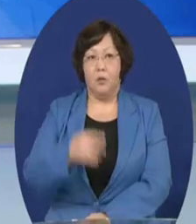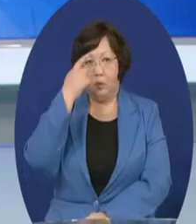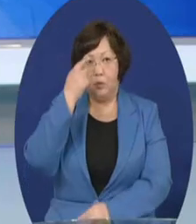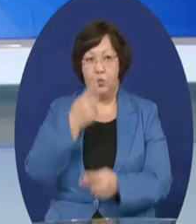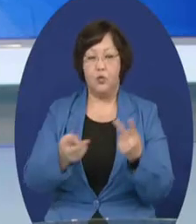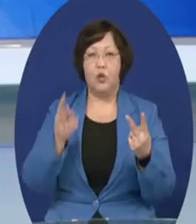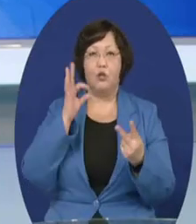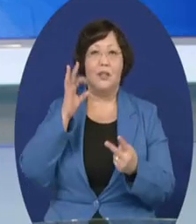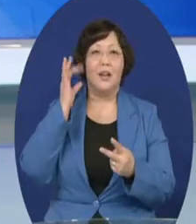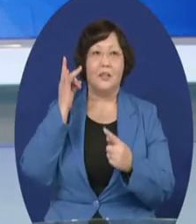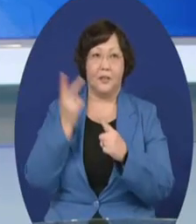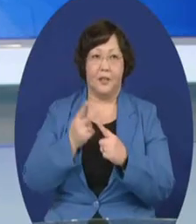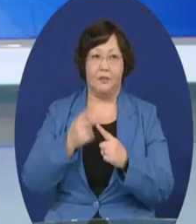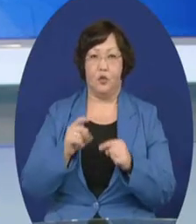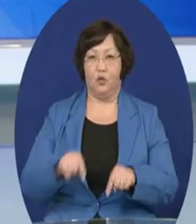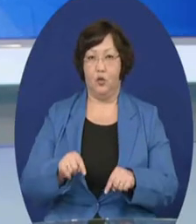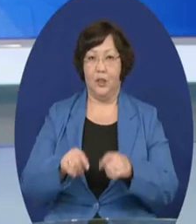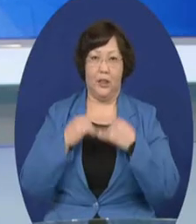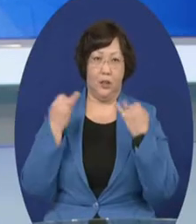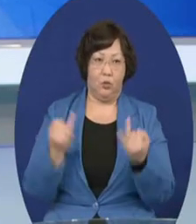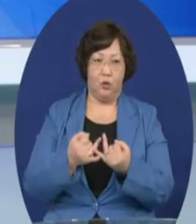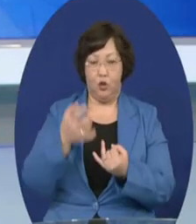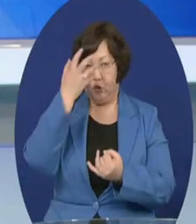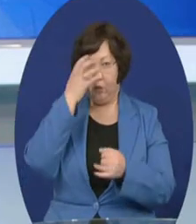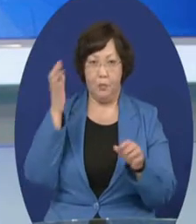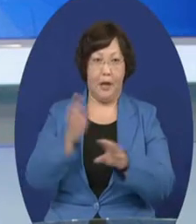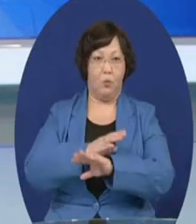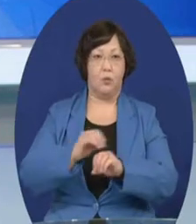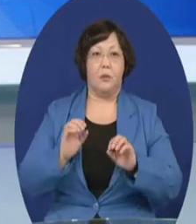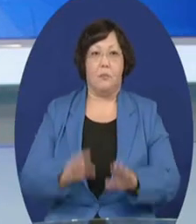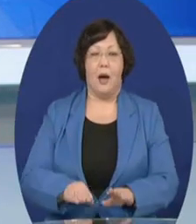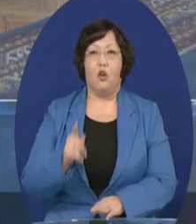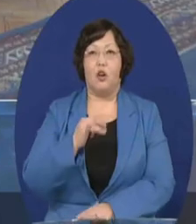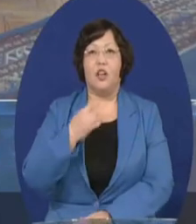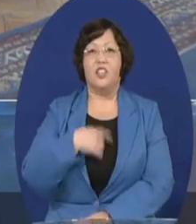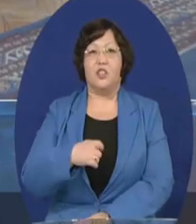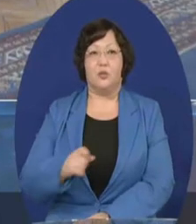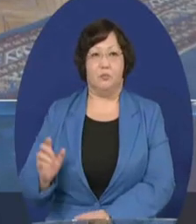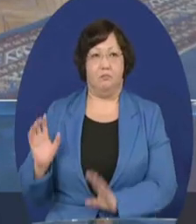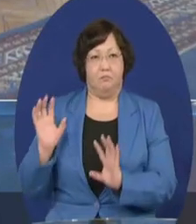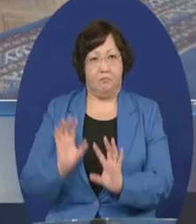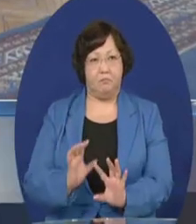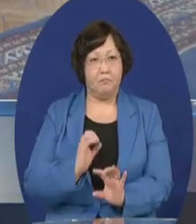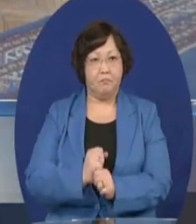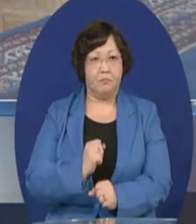Монголын үндэсний олон нийтийн радио телевизэд өнөөдөр улсын хурлын төрийн байгууллалтын байнгын хорооны гишүүд ирж ажиллалаа.